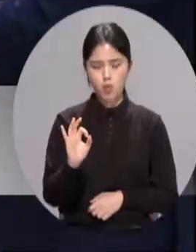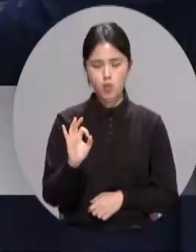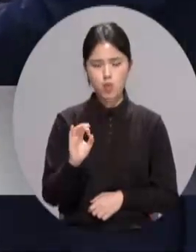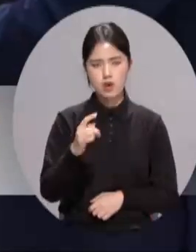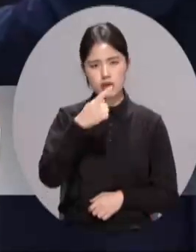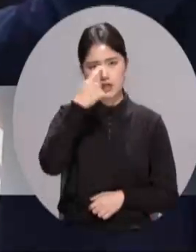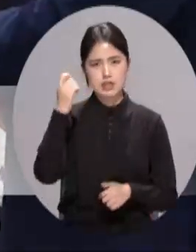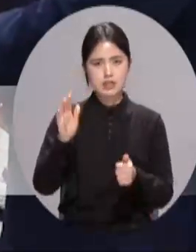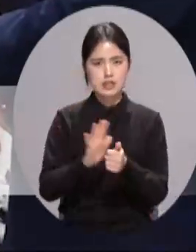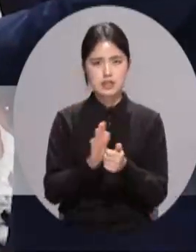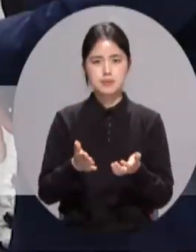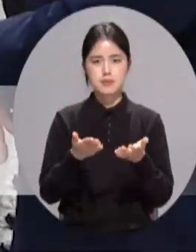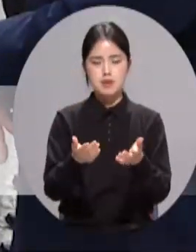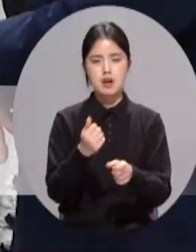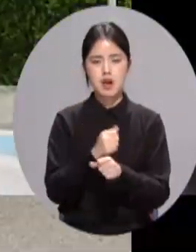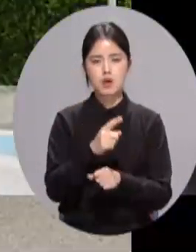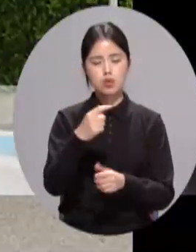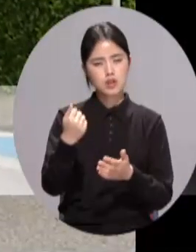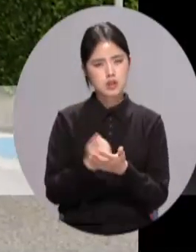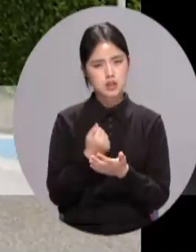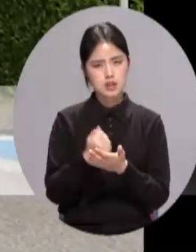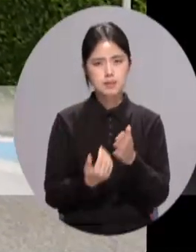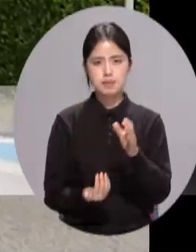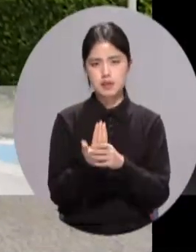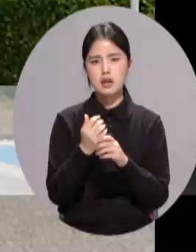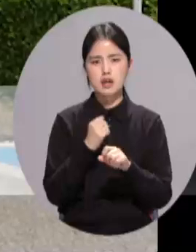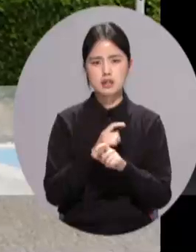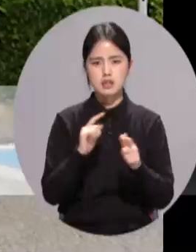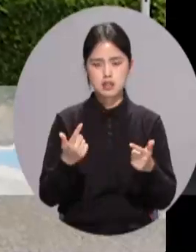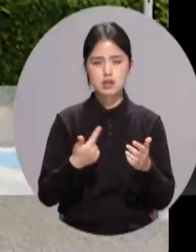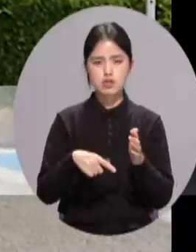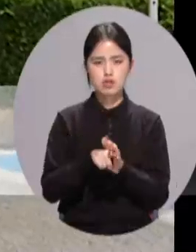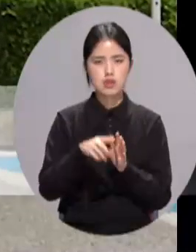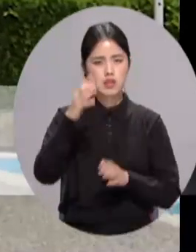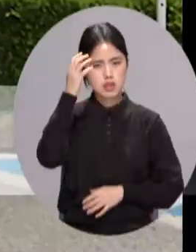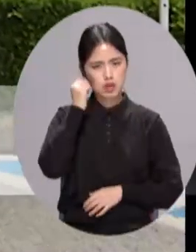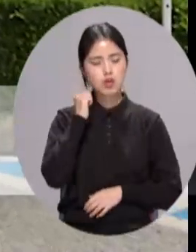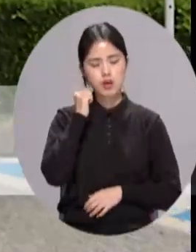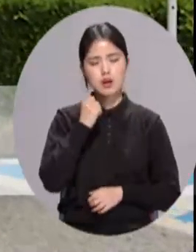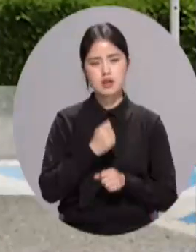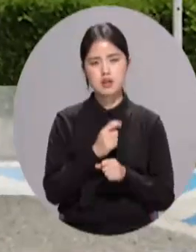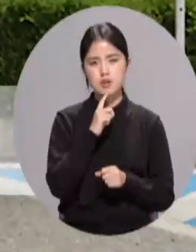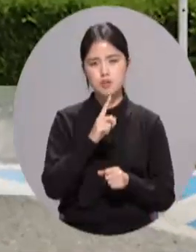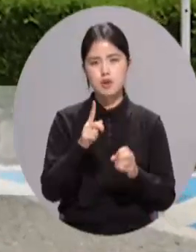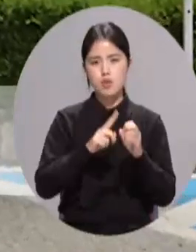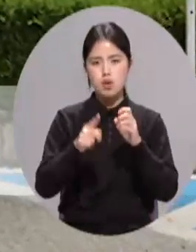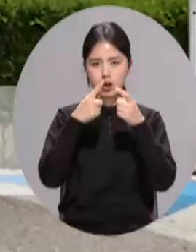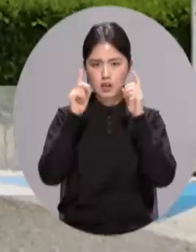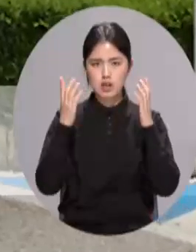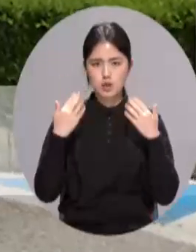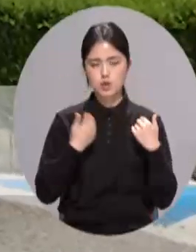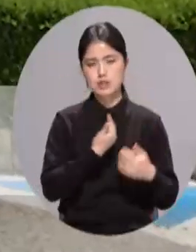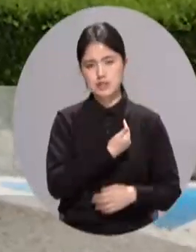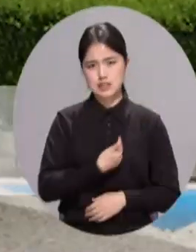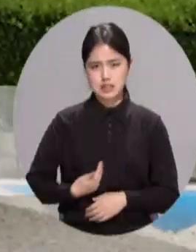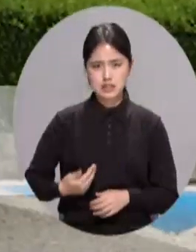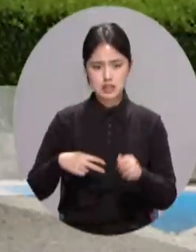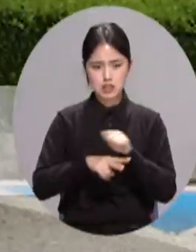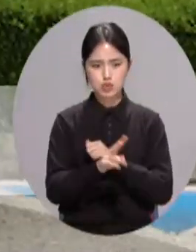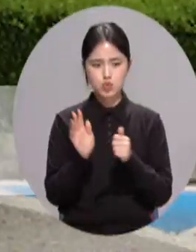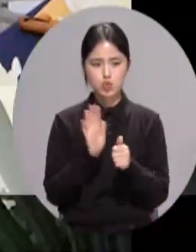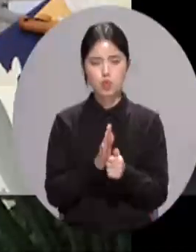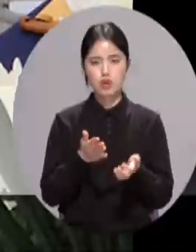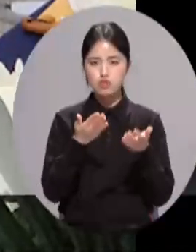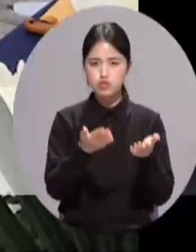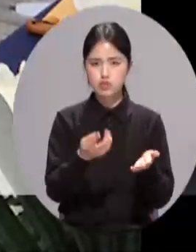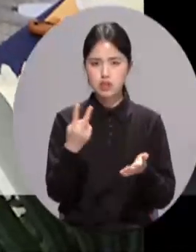거행하고 비통한 희생이 다시는 반복되지 않도록 기억하고 다짐했습니다. 원광대학교는 제자들의 탈출을 돕다 희생된